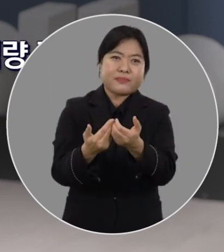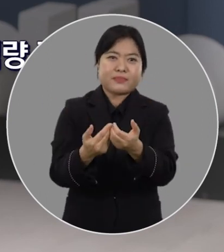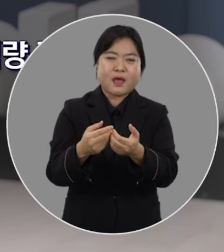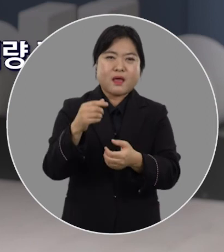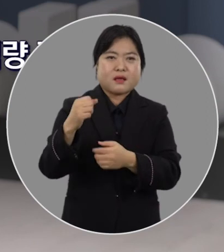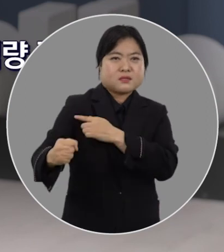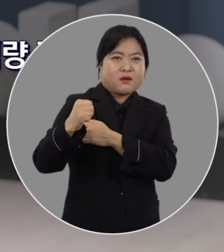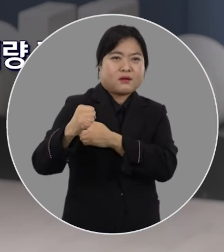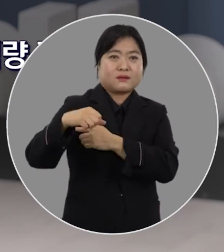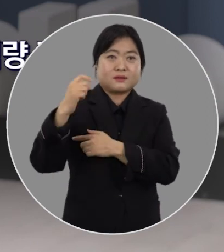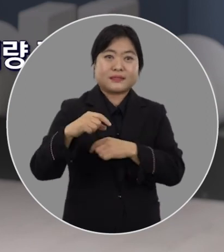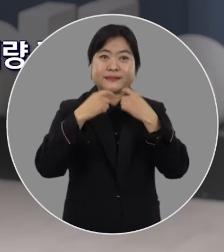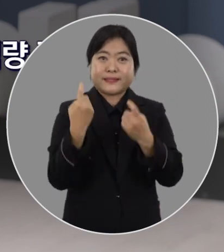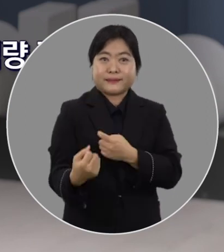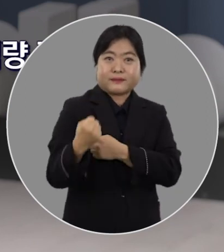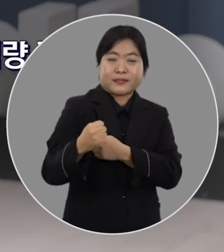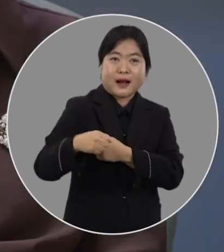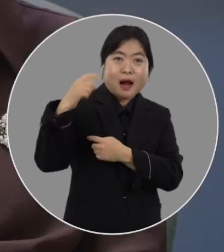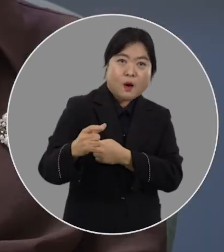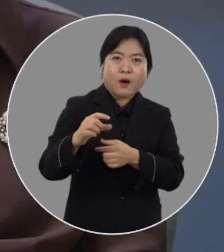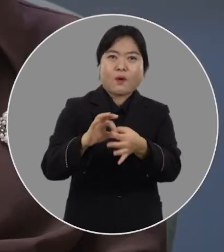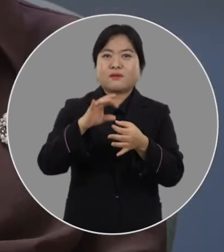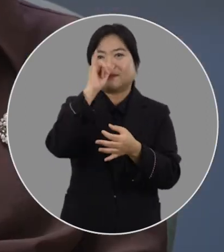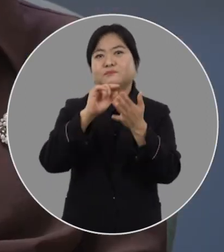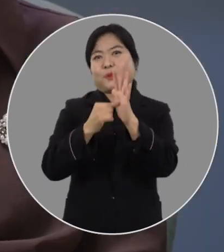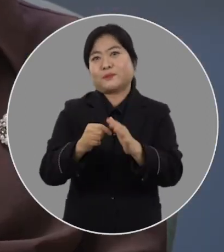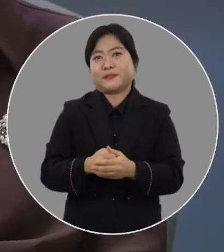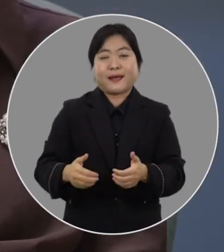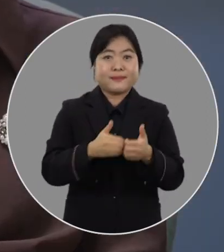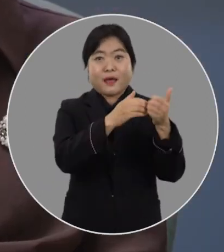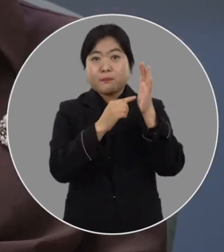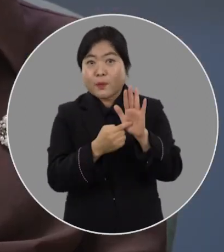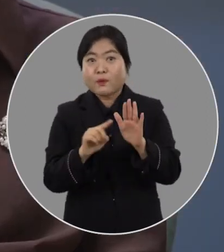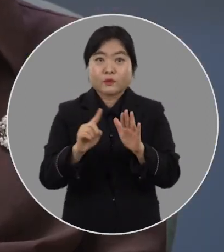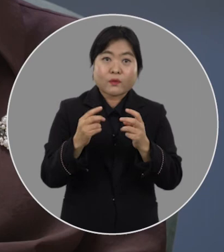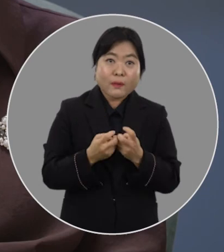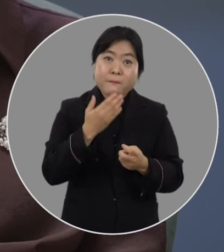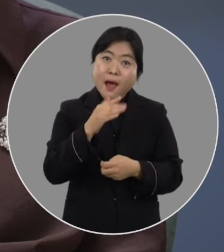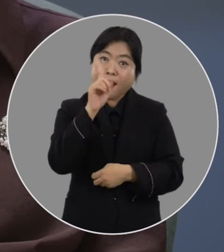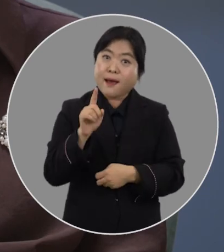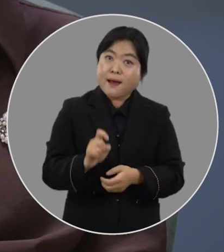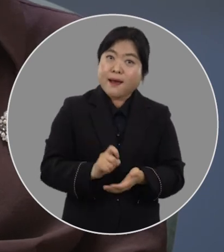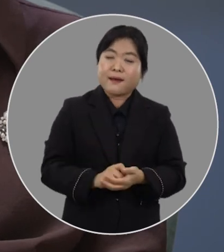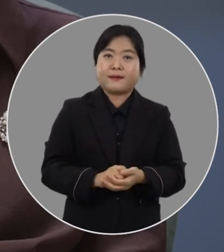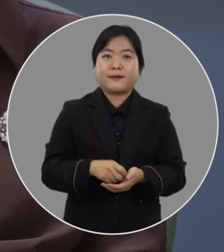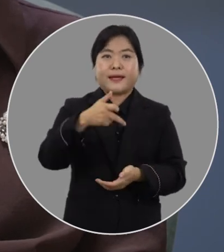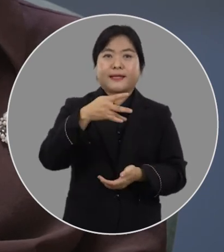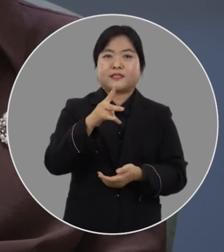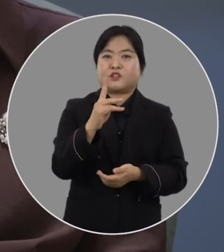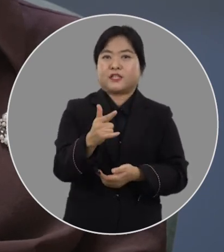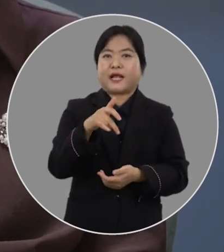역량 강화와 관련 있는 표현입니다. 대항 표현은 어떠한 방식으로 가능할까요?